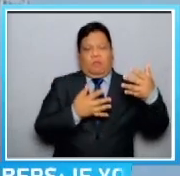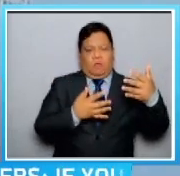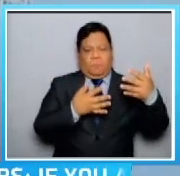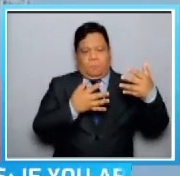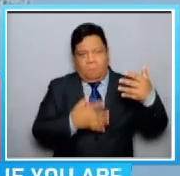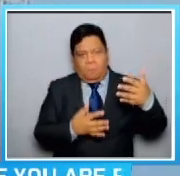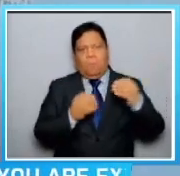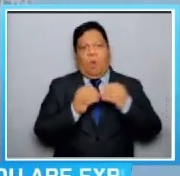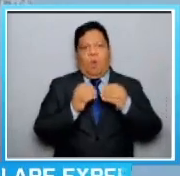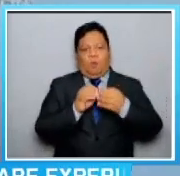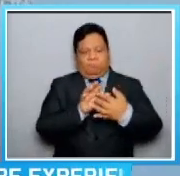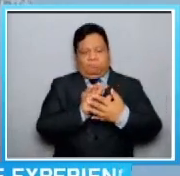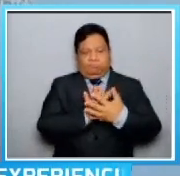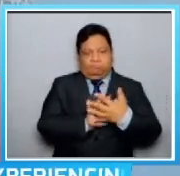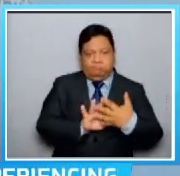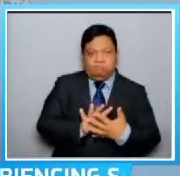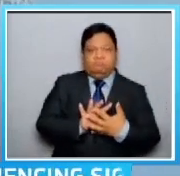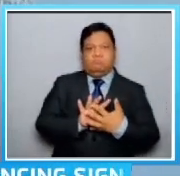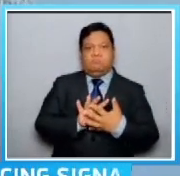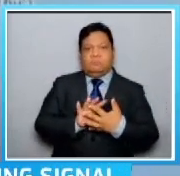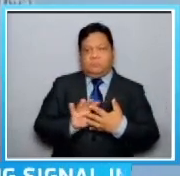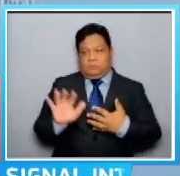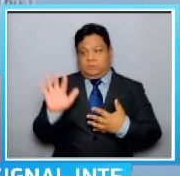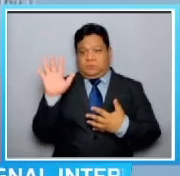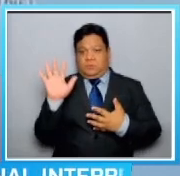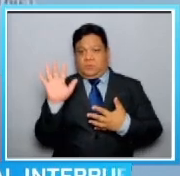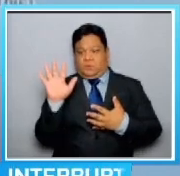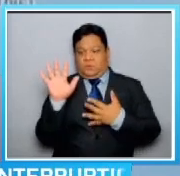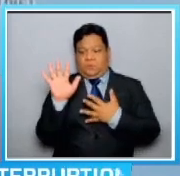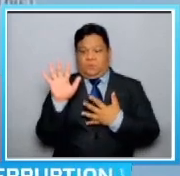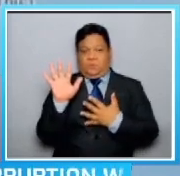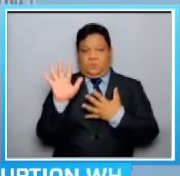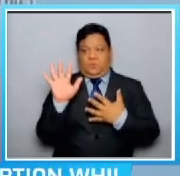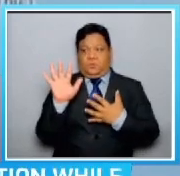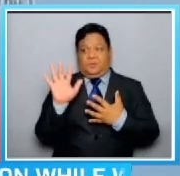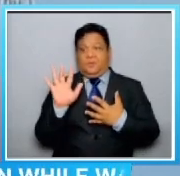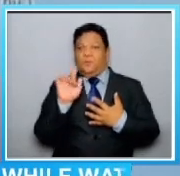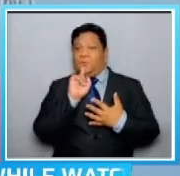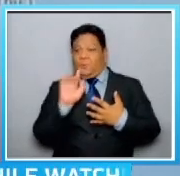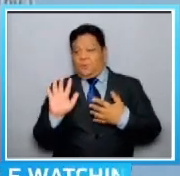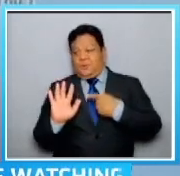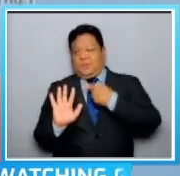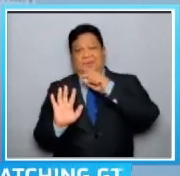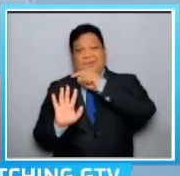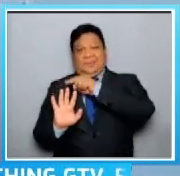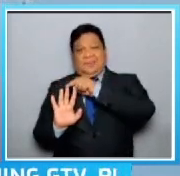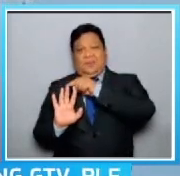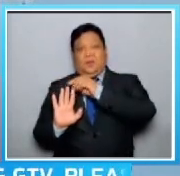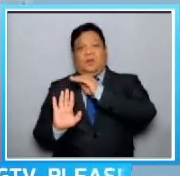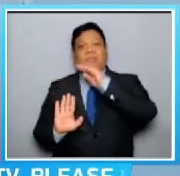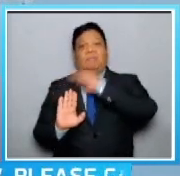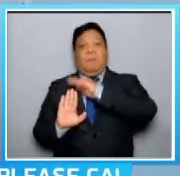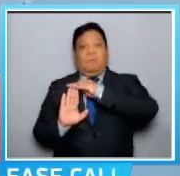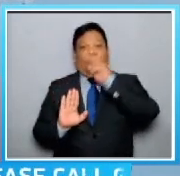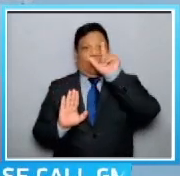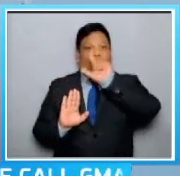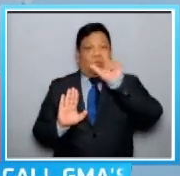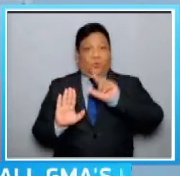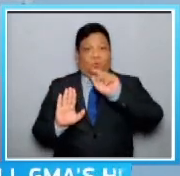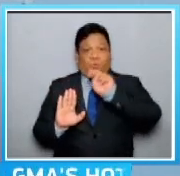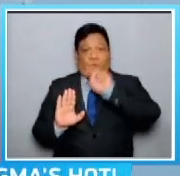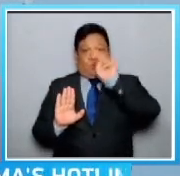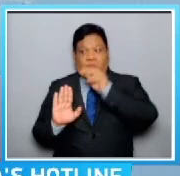natin yung ating extreme northern Luzon area ang binabantayan natin dahil kapag sumubsob pa ng husto,